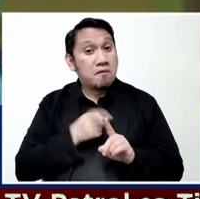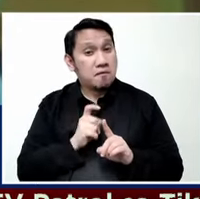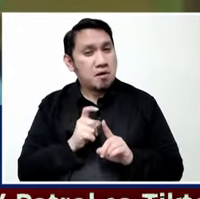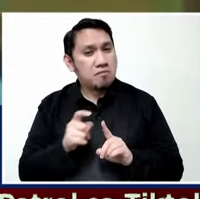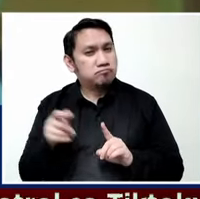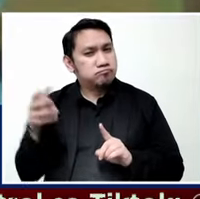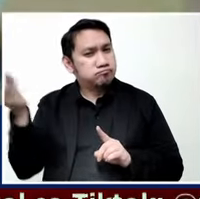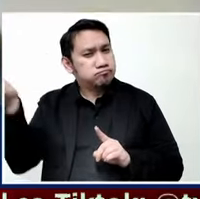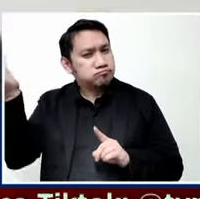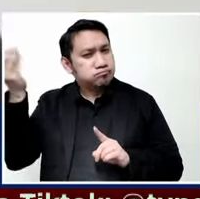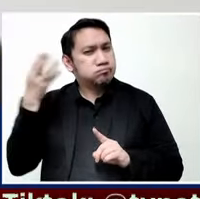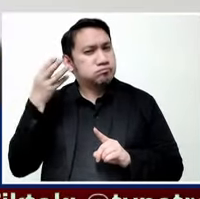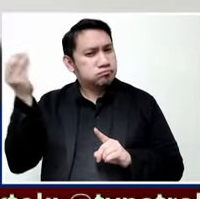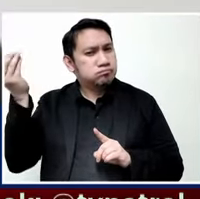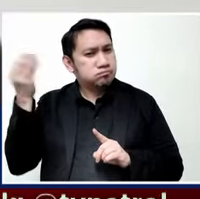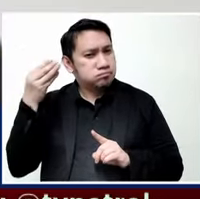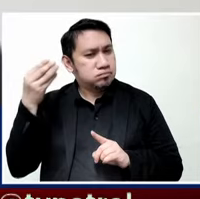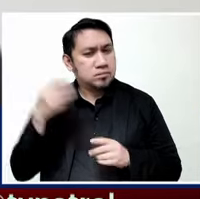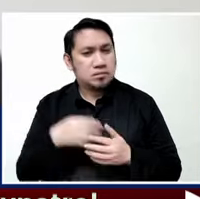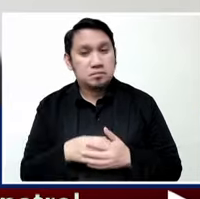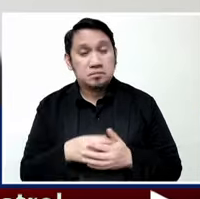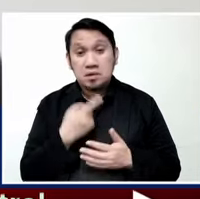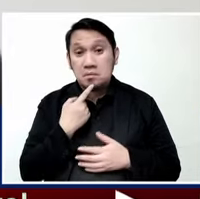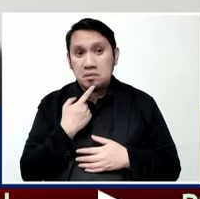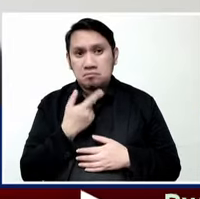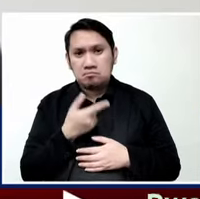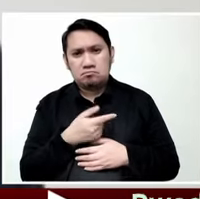source, bagay na tinawag lang na fake news ng